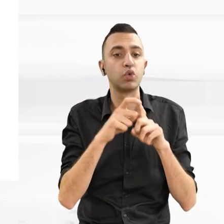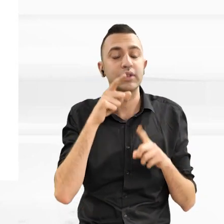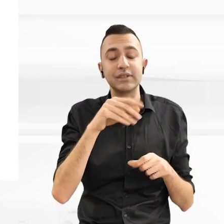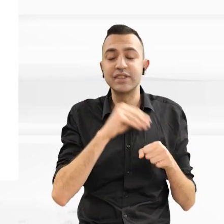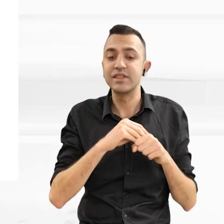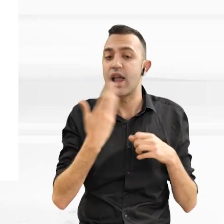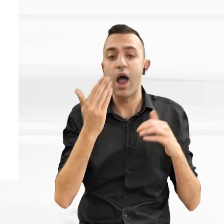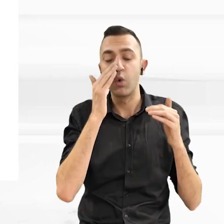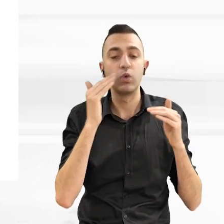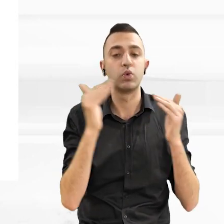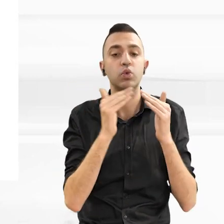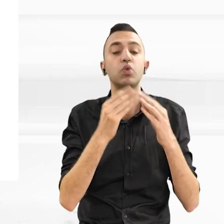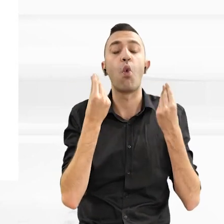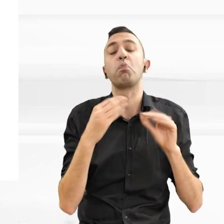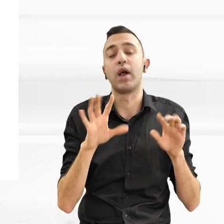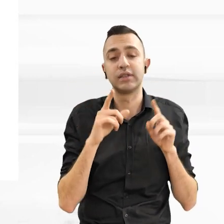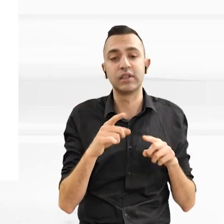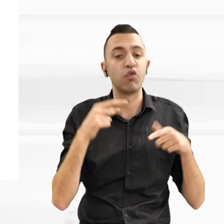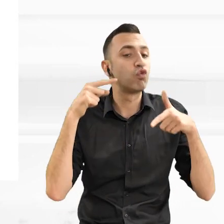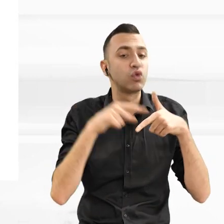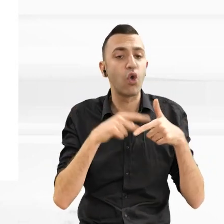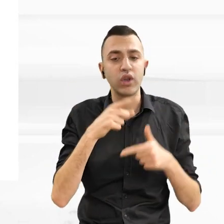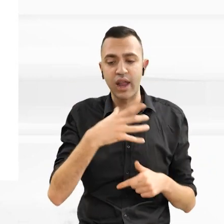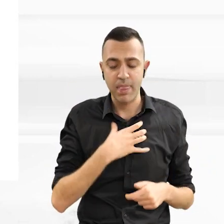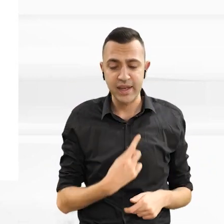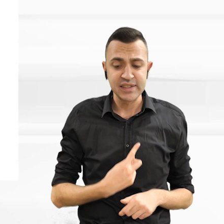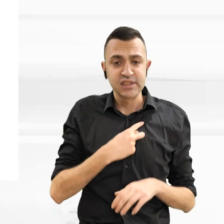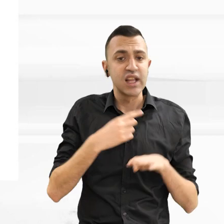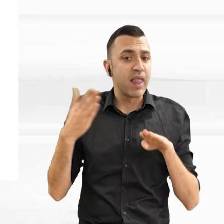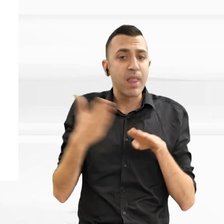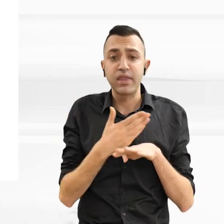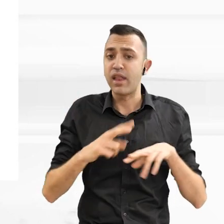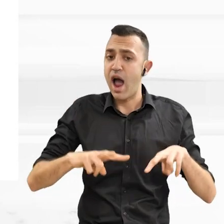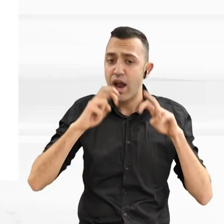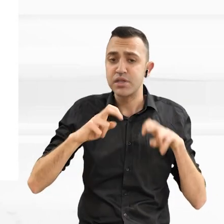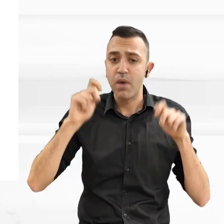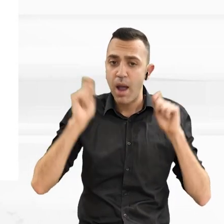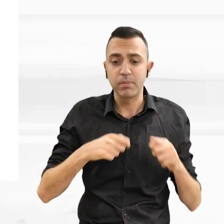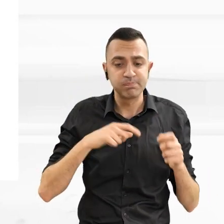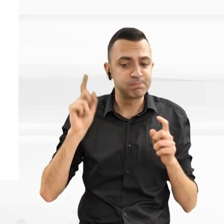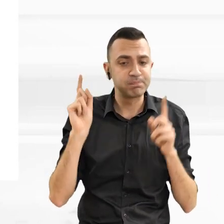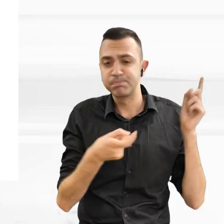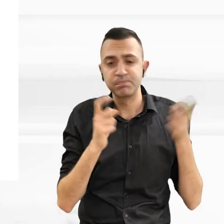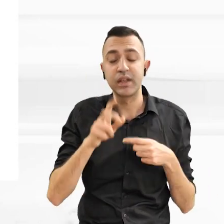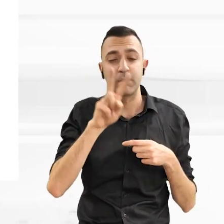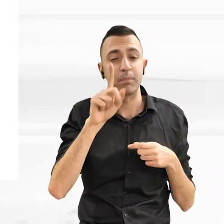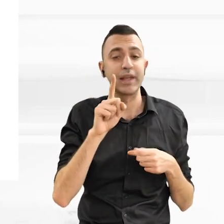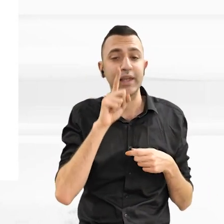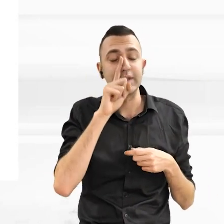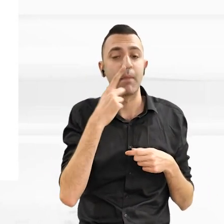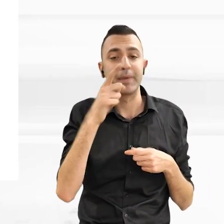istenen Aşağıdakilerden hangisi olamaz protistlerin nedenlerine dair yaptığı araştırmaların bulgularına 20nisan